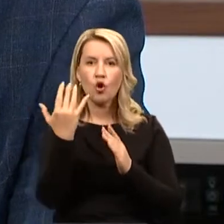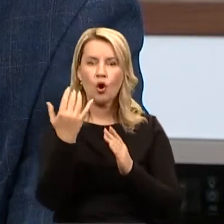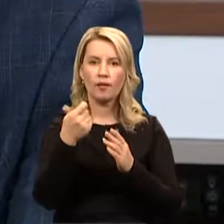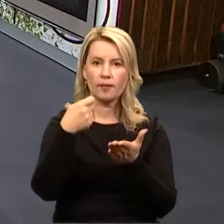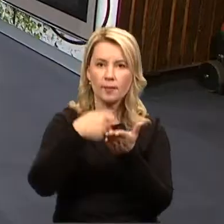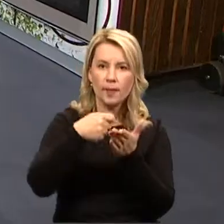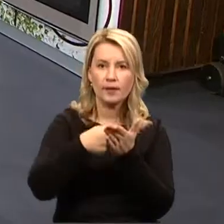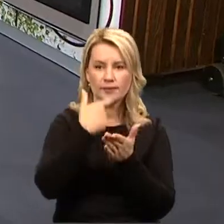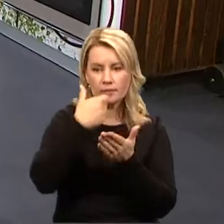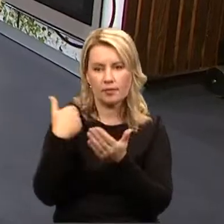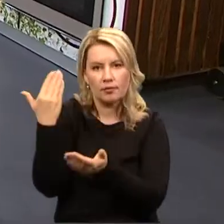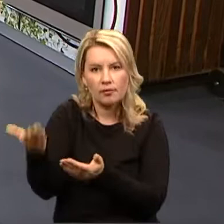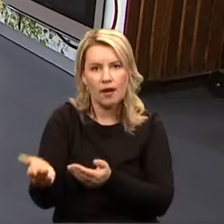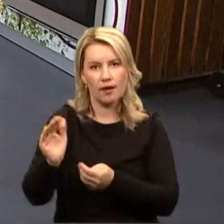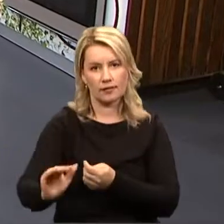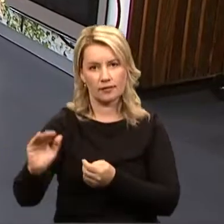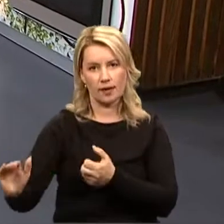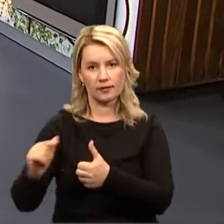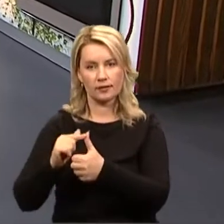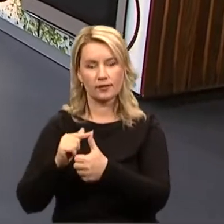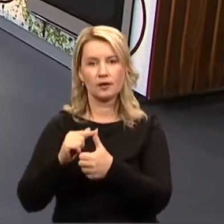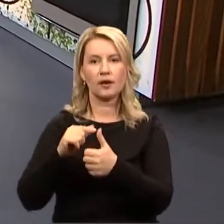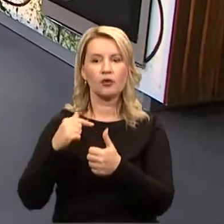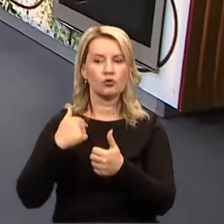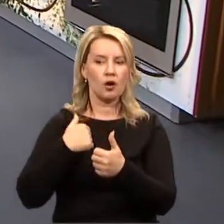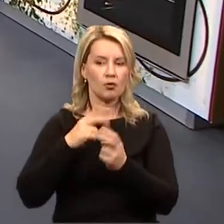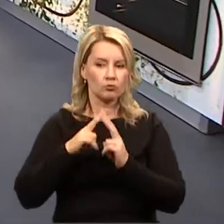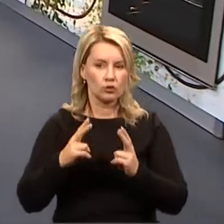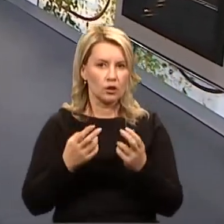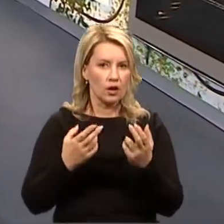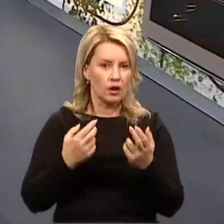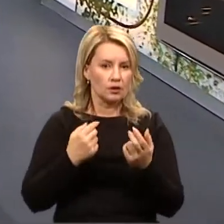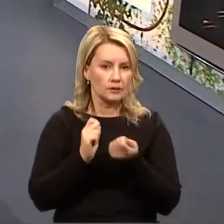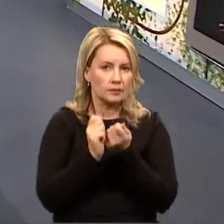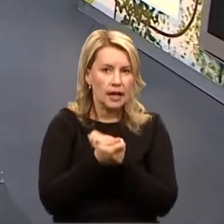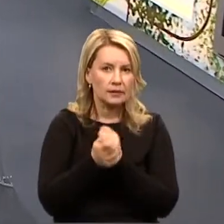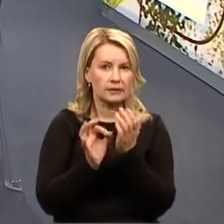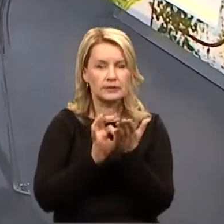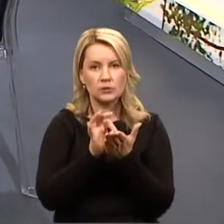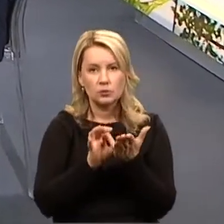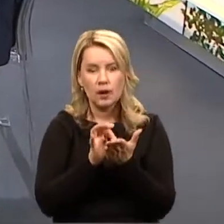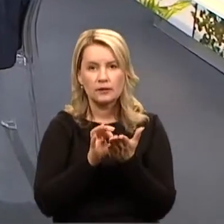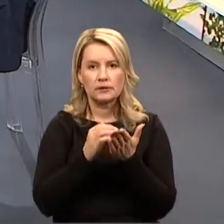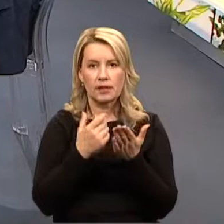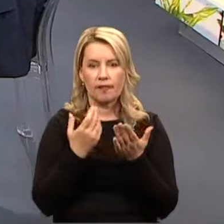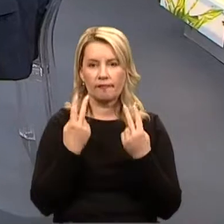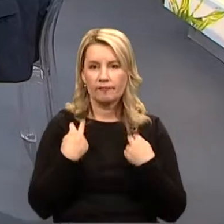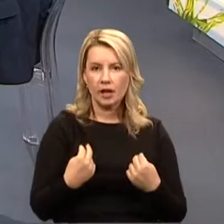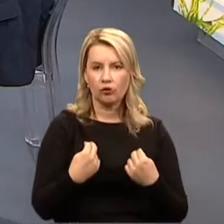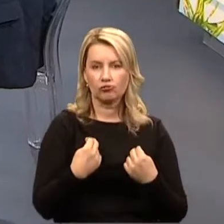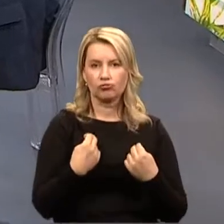budeme potřebovat, jestli se může změnit naše situace v průběhu života, budeme potřebovat na ty peníze sáhnout třeba i